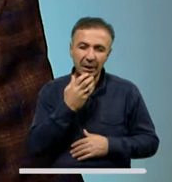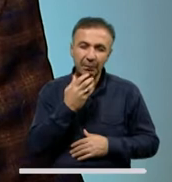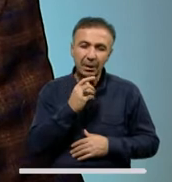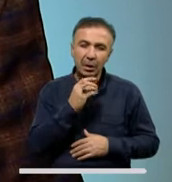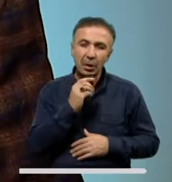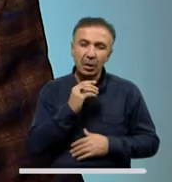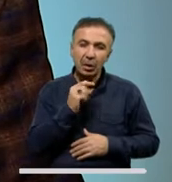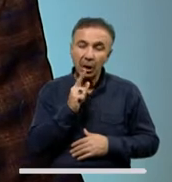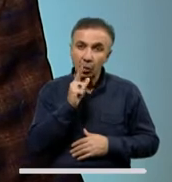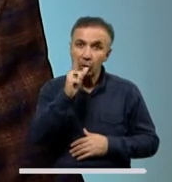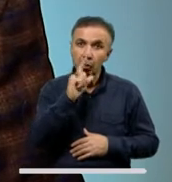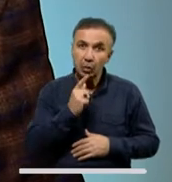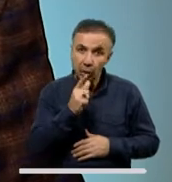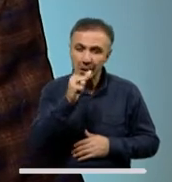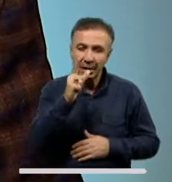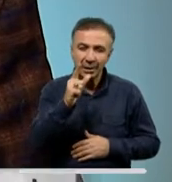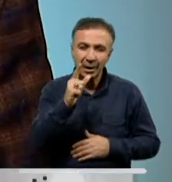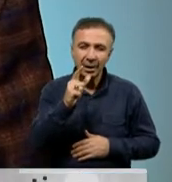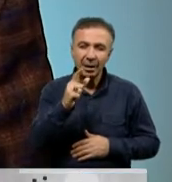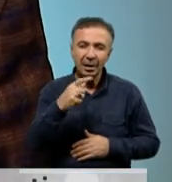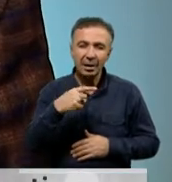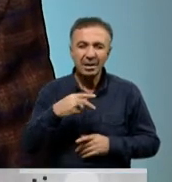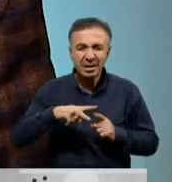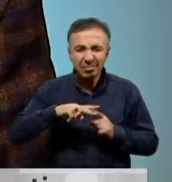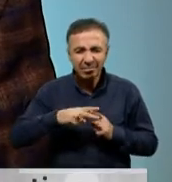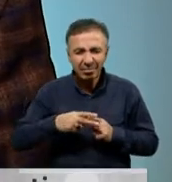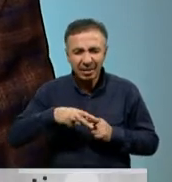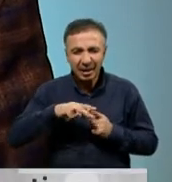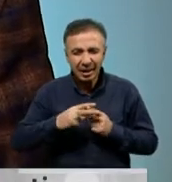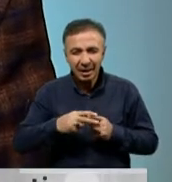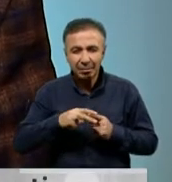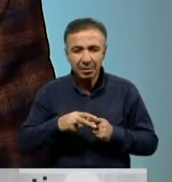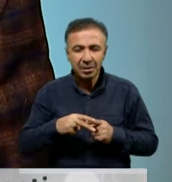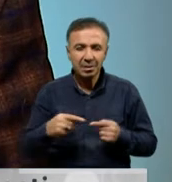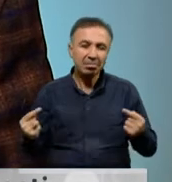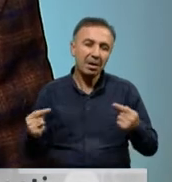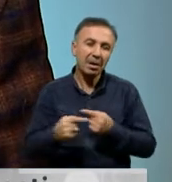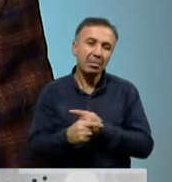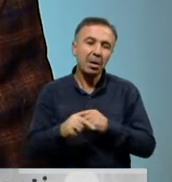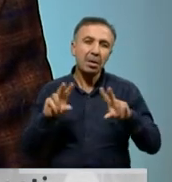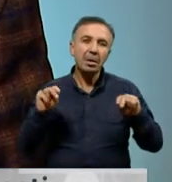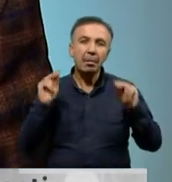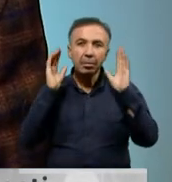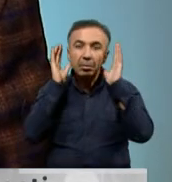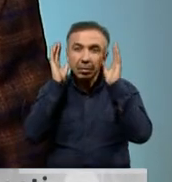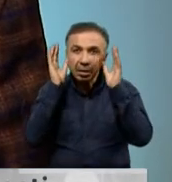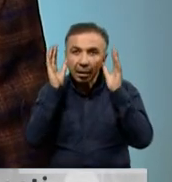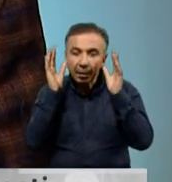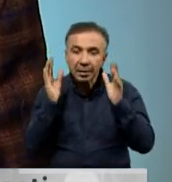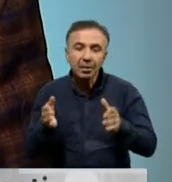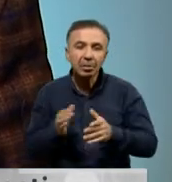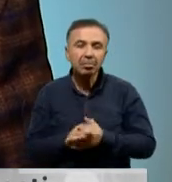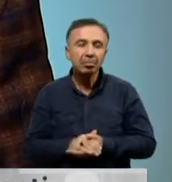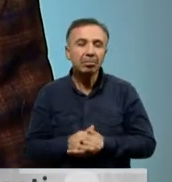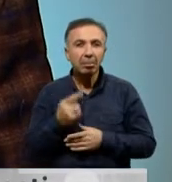sesle ne yapmış kendisine ayarlamış şu aksilik de bu tam da namazın ortasında çalar Haydi